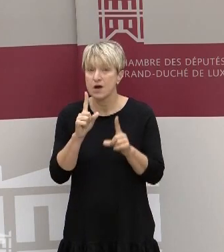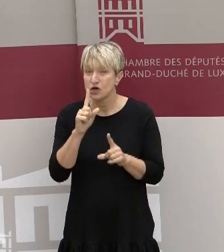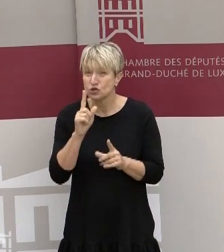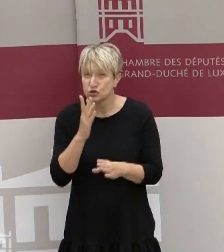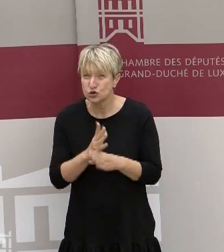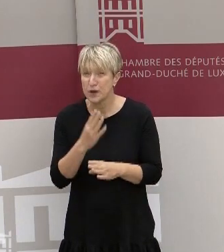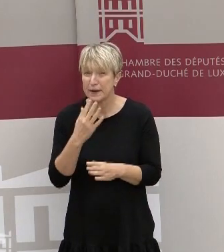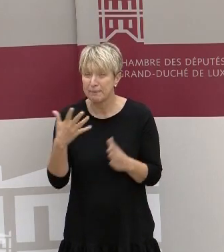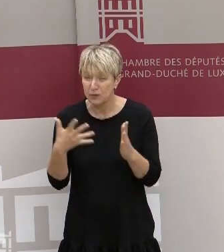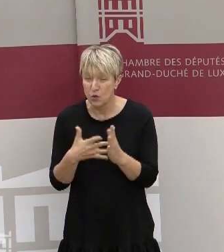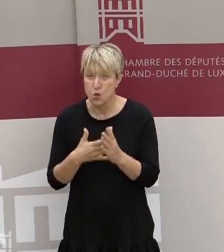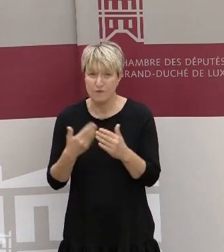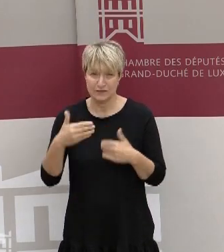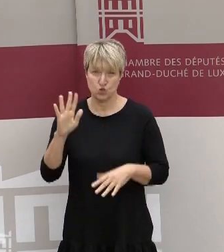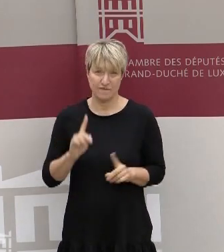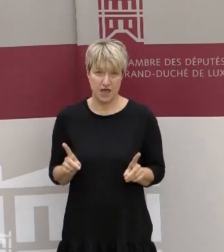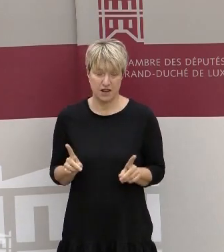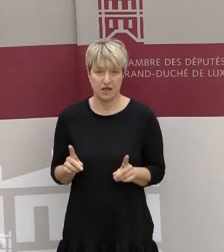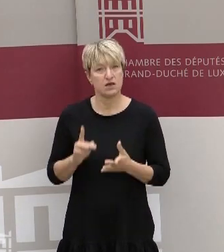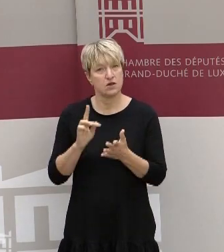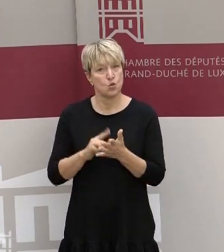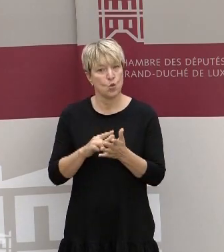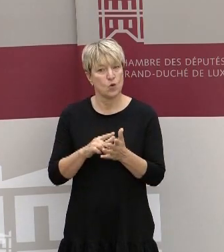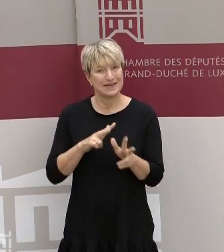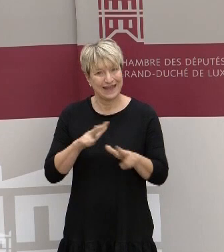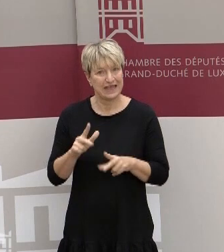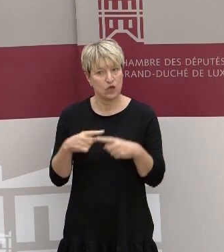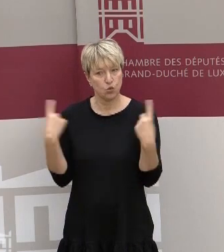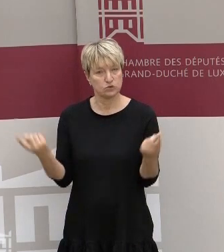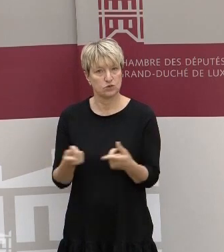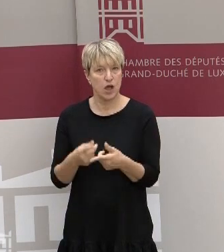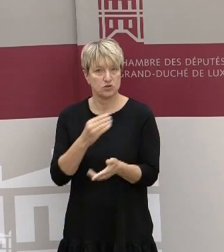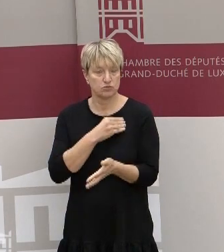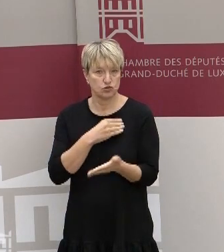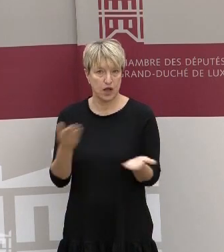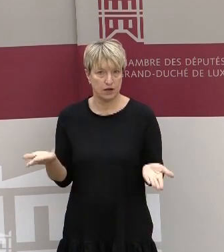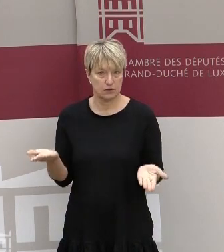aus Regierungskreisen würden hören, das wäre ein gewollter Déchet fiscal.